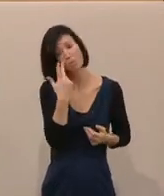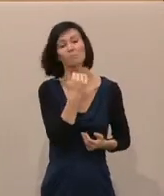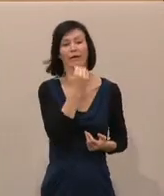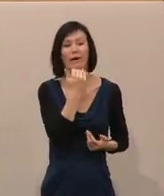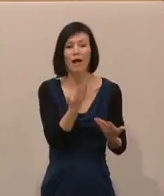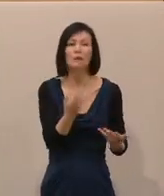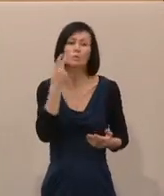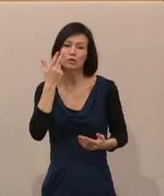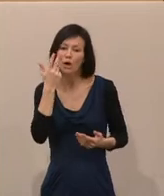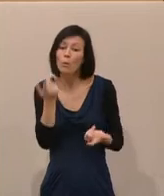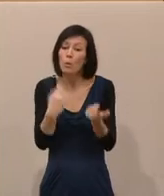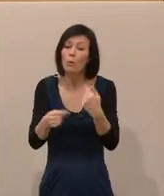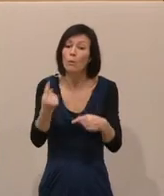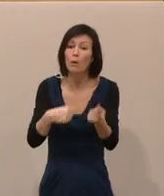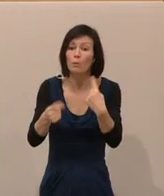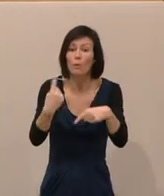untere Einkommensdrittel bevor.